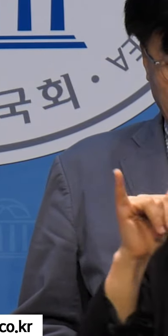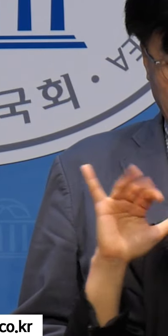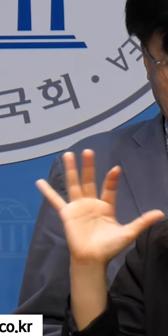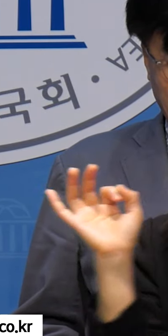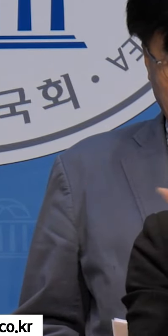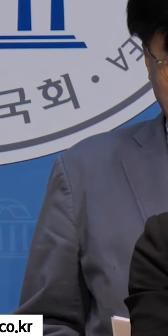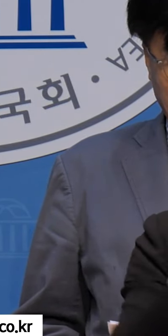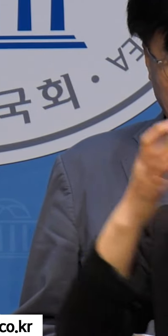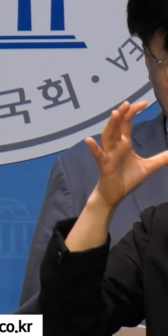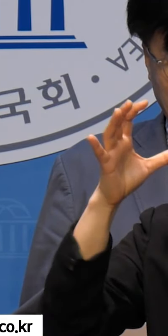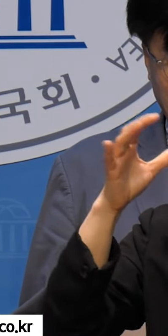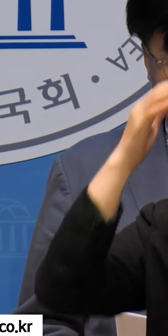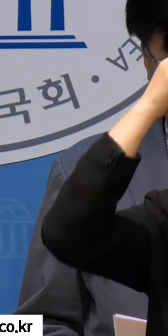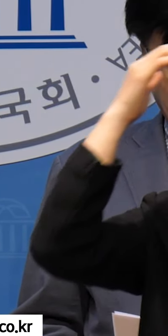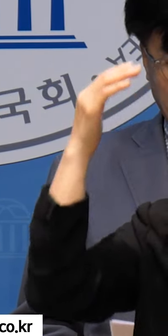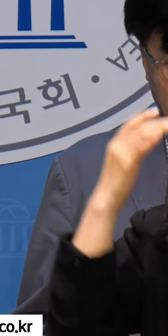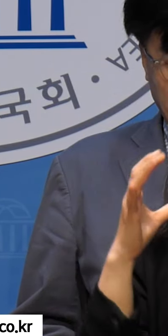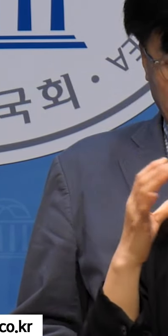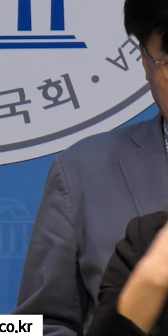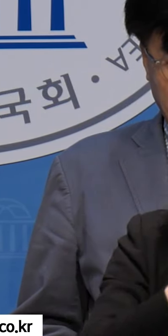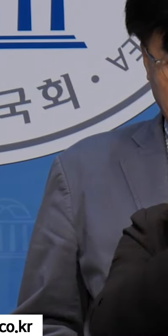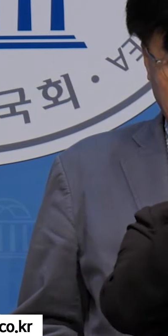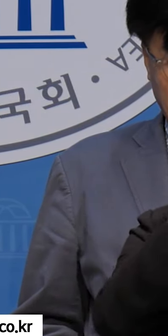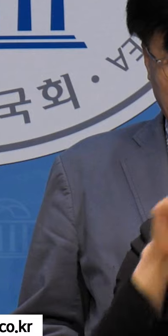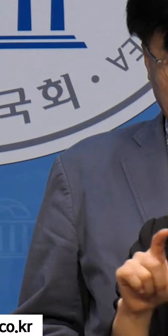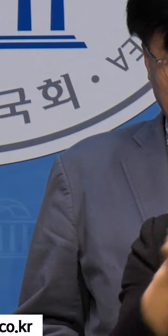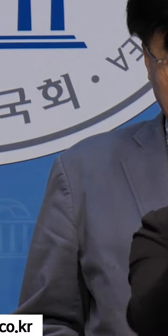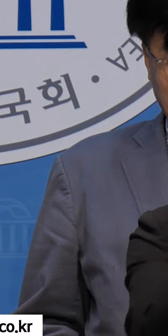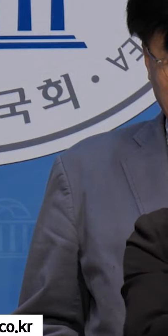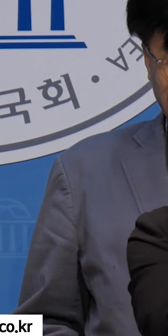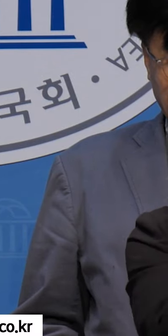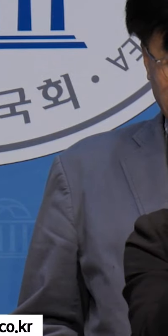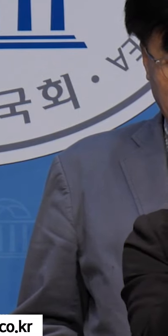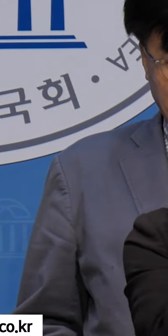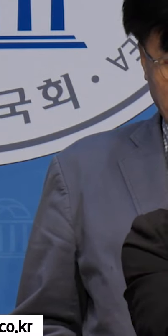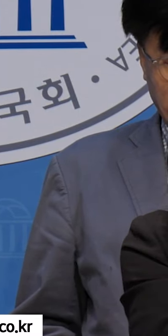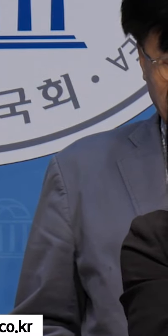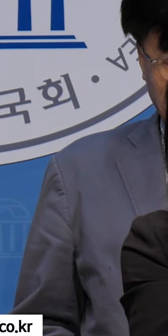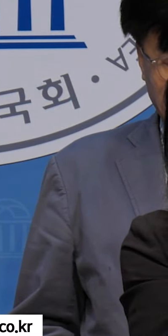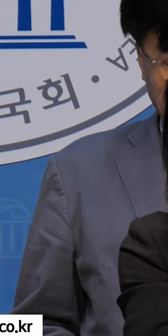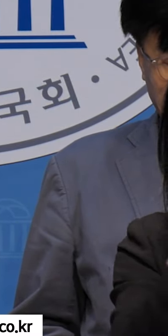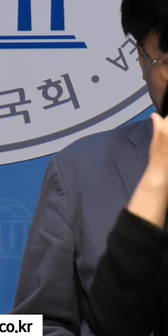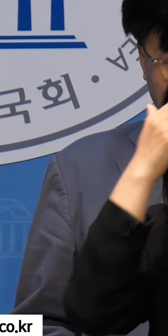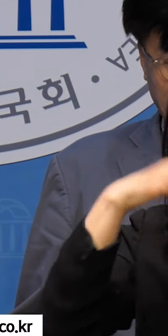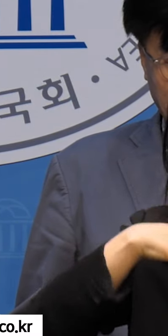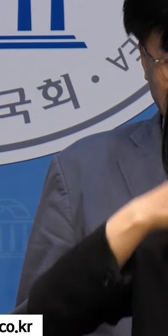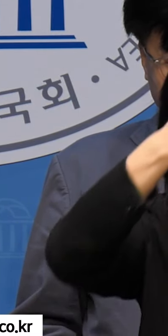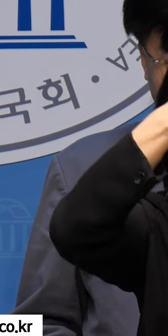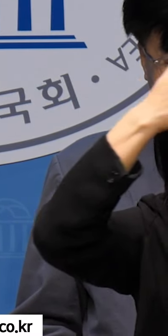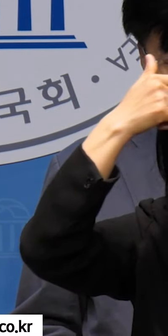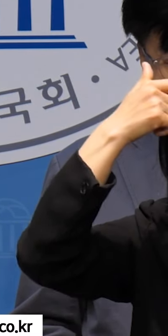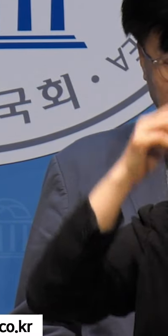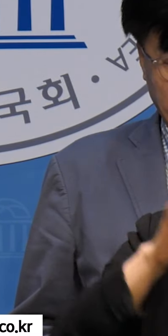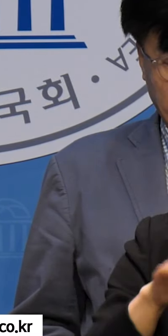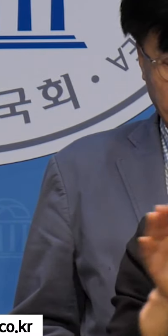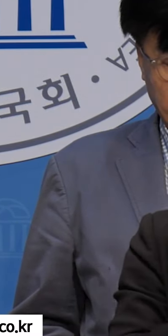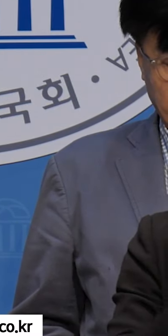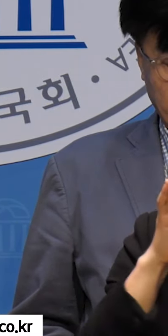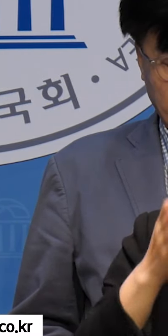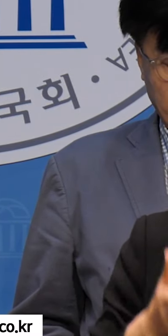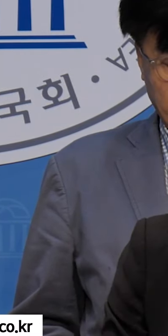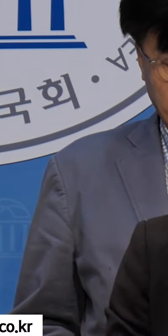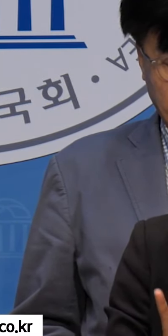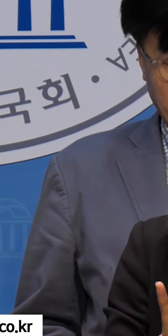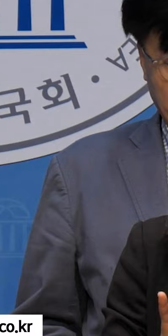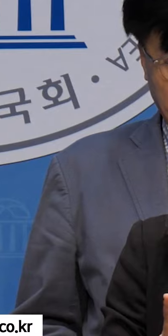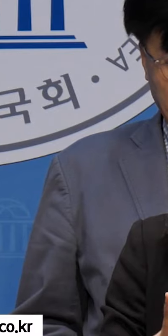소멸 국가가 대한민국이라는 경고를 이미 20년 전에 했습니다. 그리고 우리가 노무현 정부 때부터 저출생